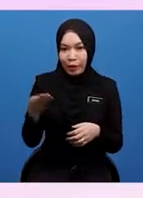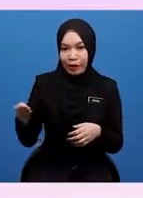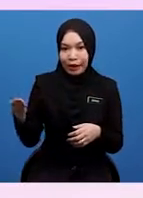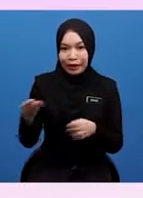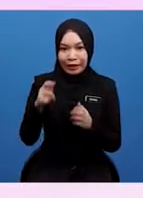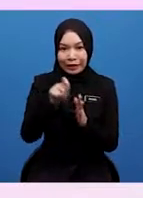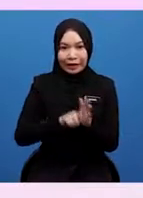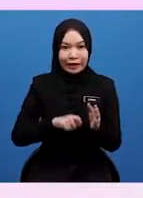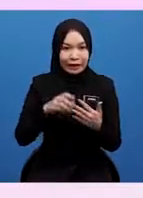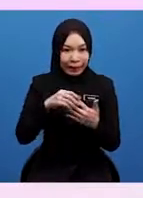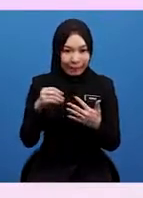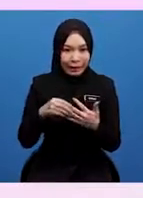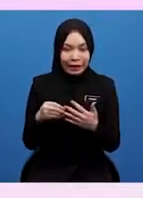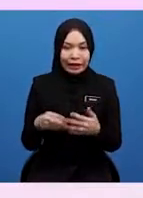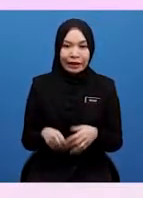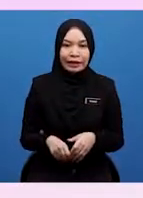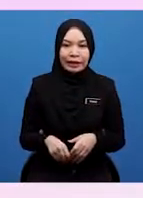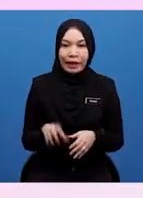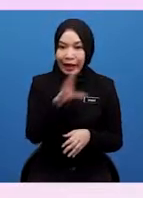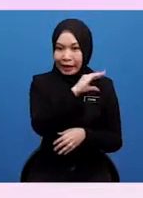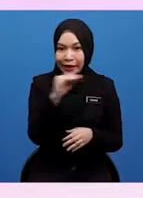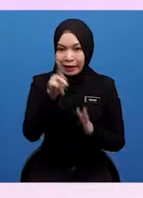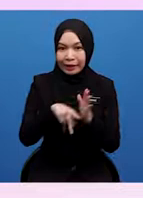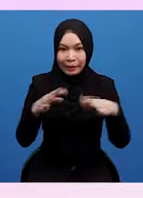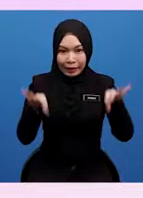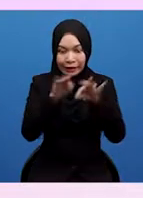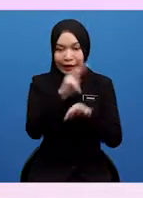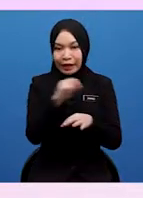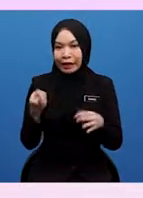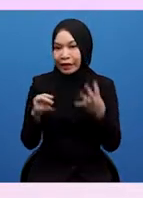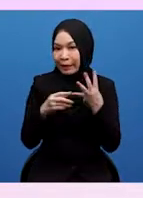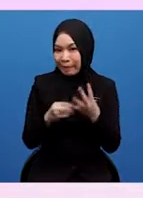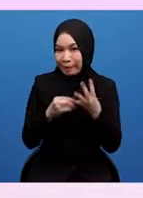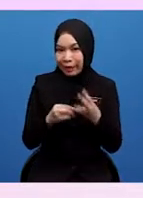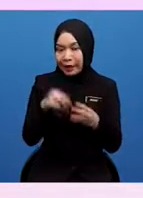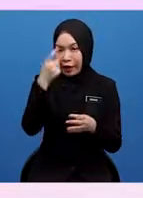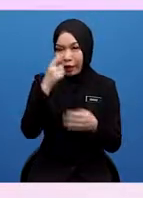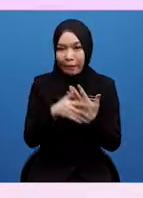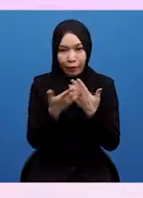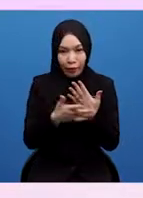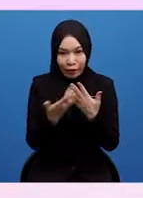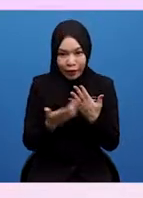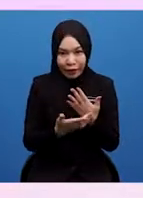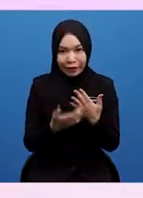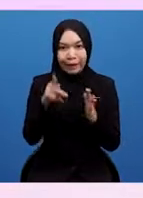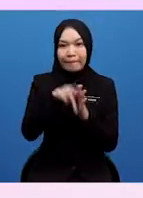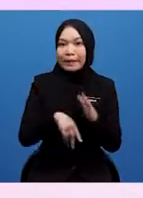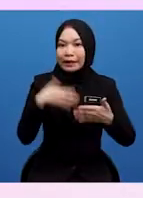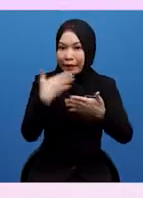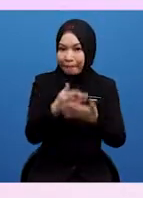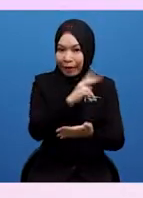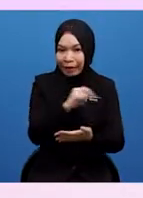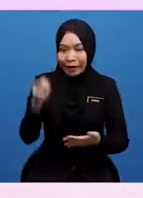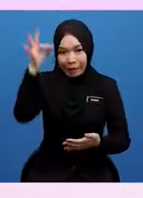Dan kepentingan keempat adalah memudahkan penyampaian maklumat menggunakan